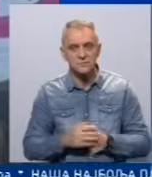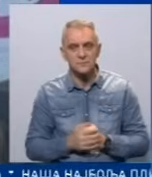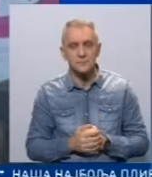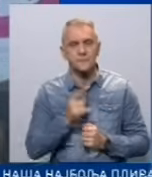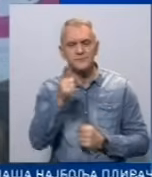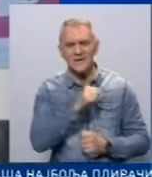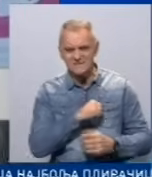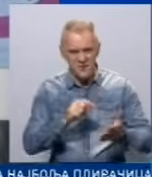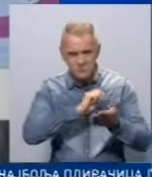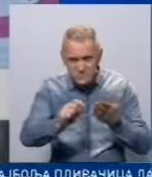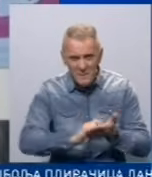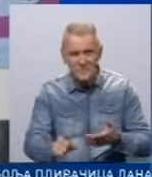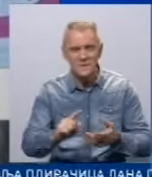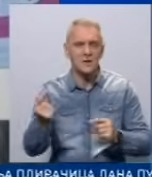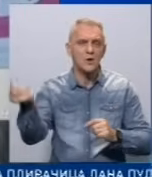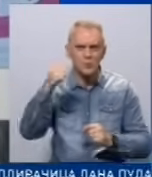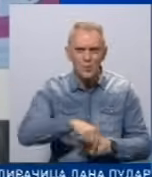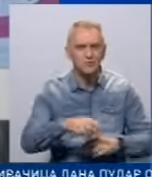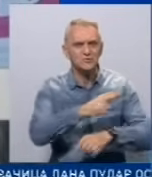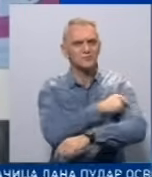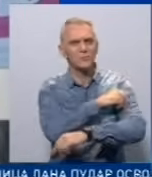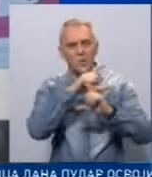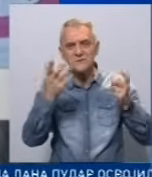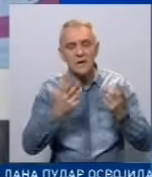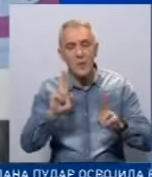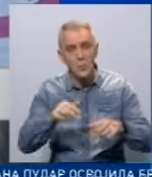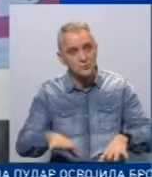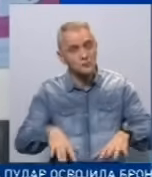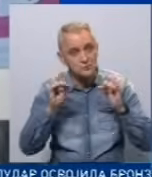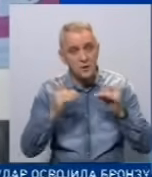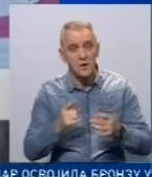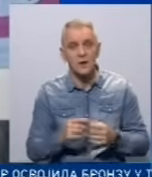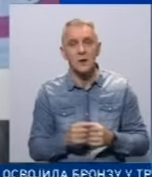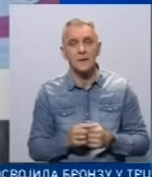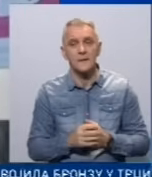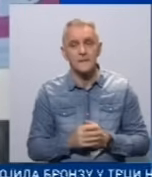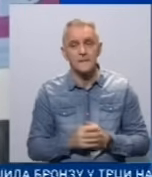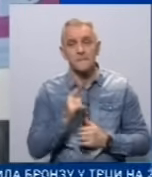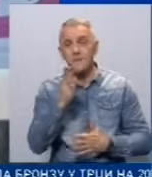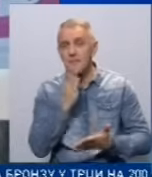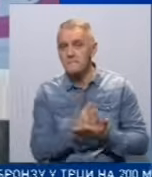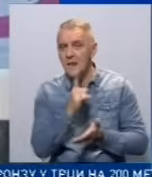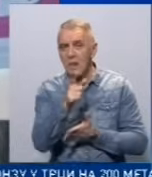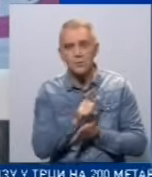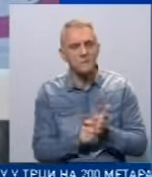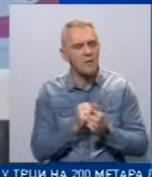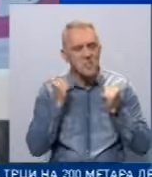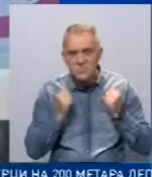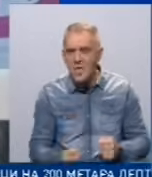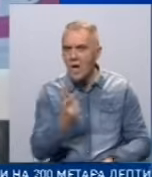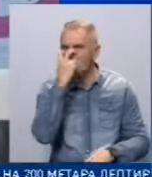sama papirologija dolaska do klinike gdje vas mogu dijagnosticirati, a kamoli započeti liječenje, je bila u to vrijeme vrlo spora